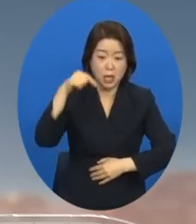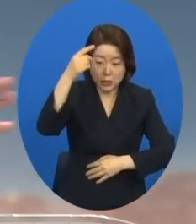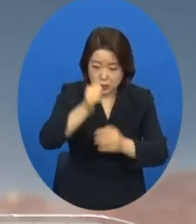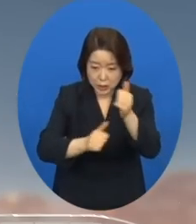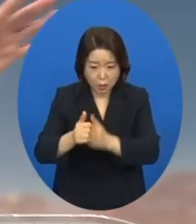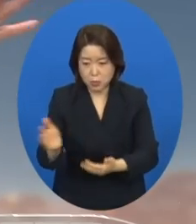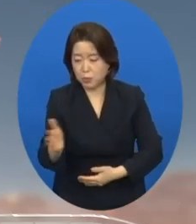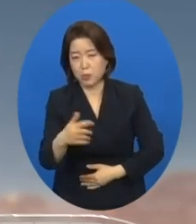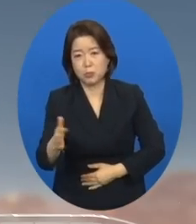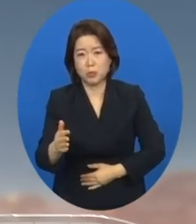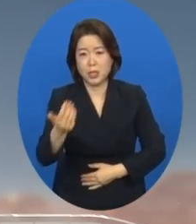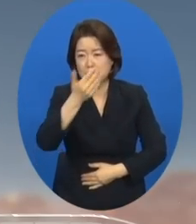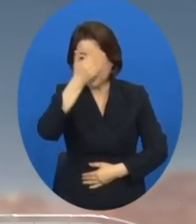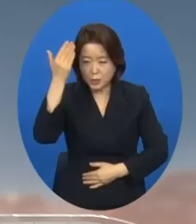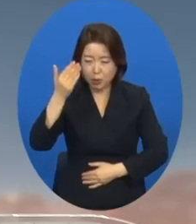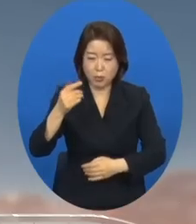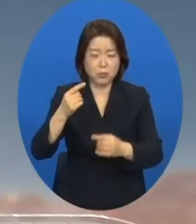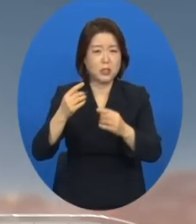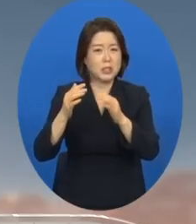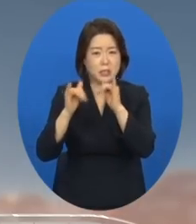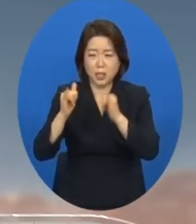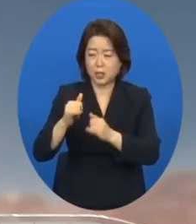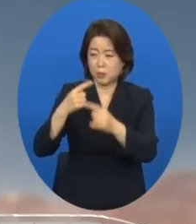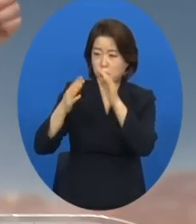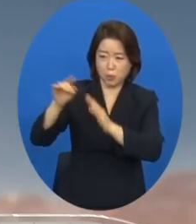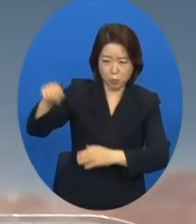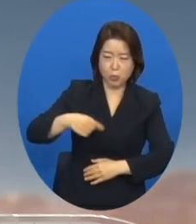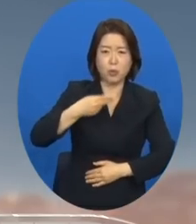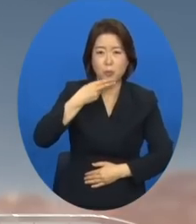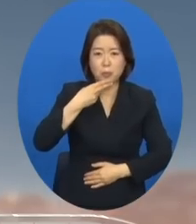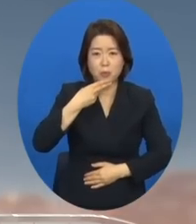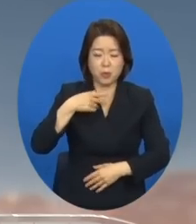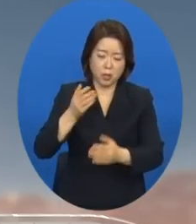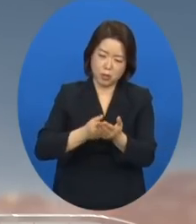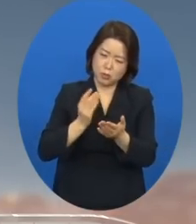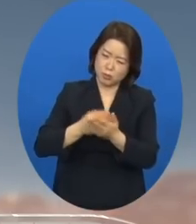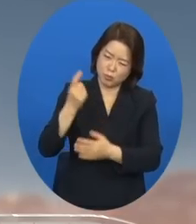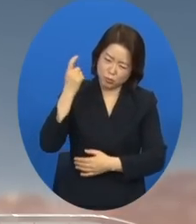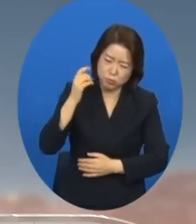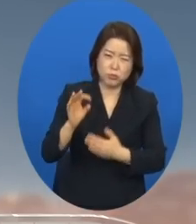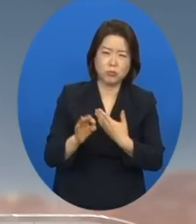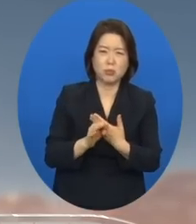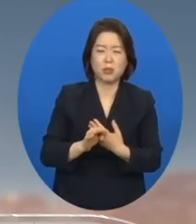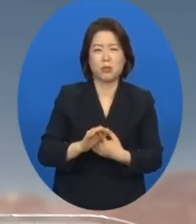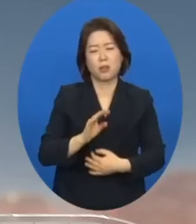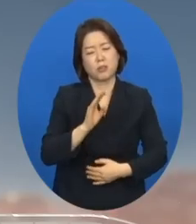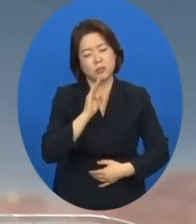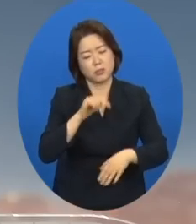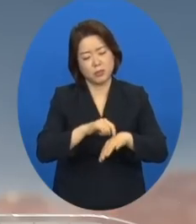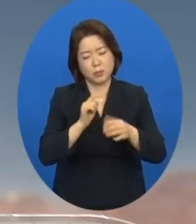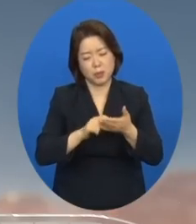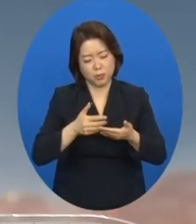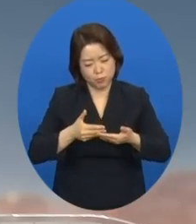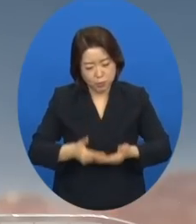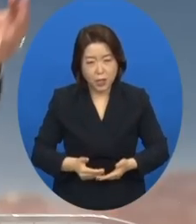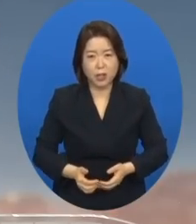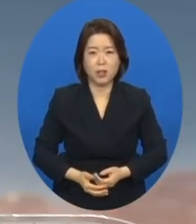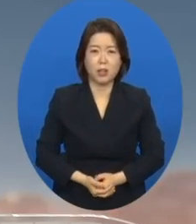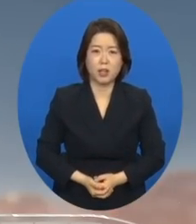않고 젊은 세대가 교회 나오지 않는 그런 뉴스 소식들을 들으면 참 마음이 무거워요